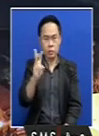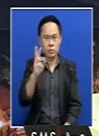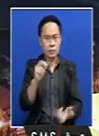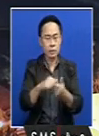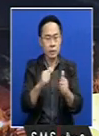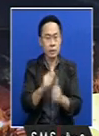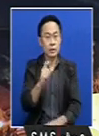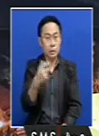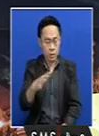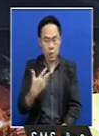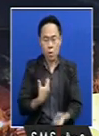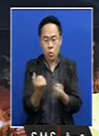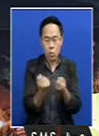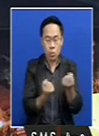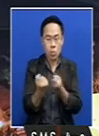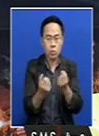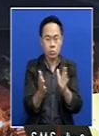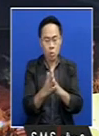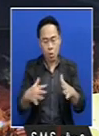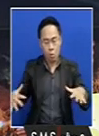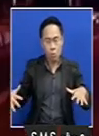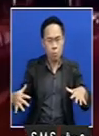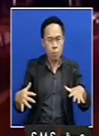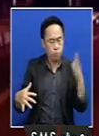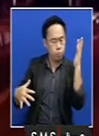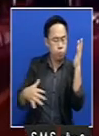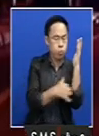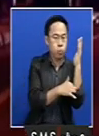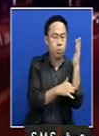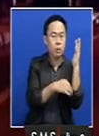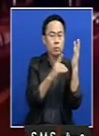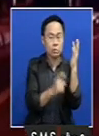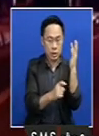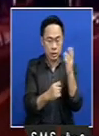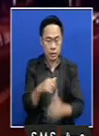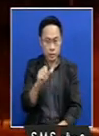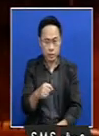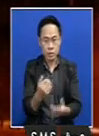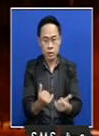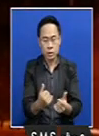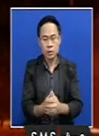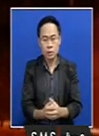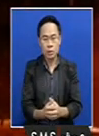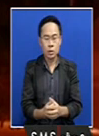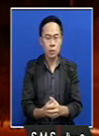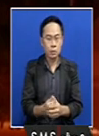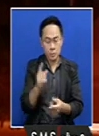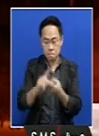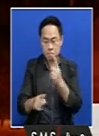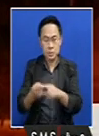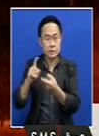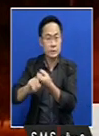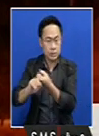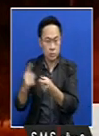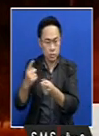กรณีที่รถ porcheนั้นไปพุ่งชนกับต้นไม้และเสาไฟฟ้าซึ่งเขาเสียชีวิตไปพร้อมๆกับเพื่อนซี้ของ